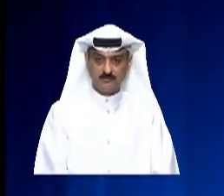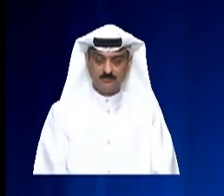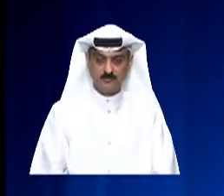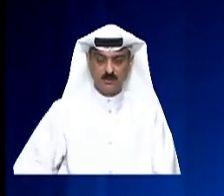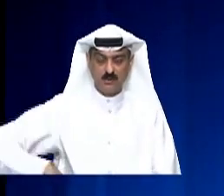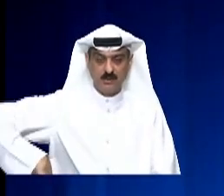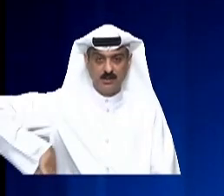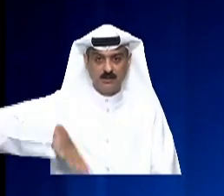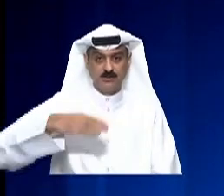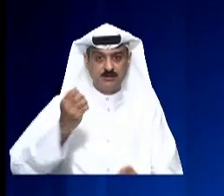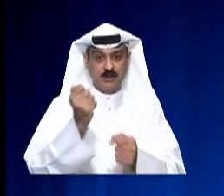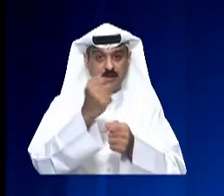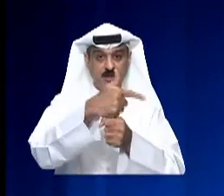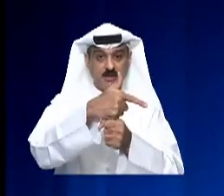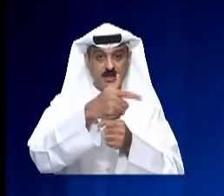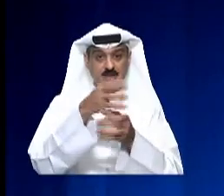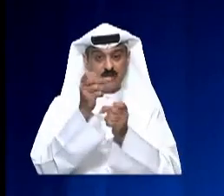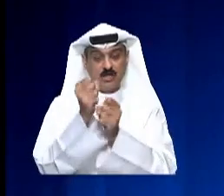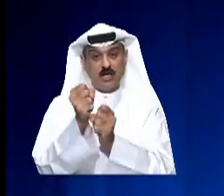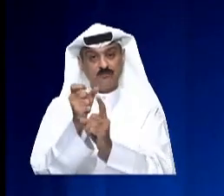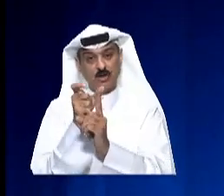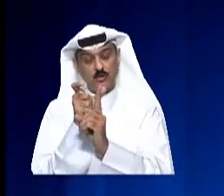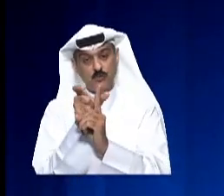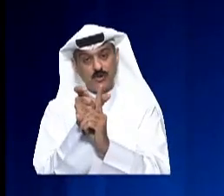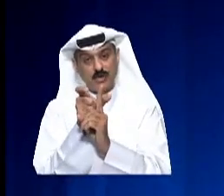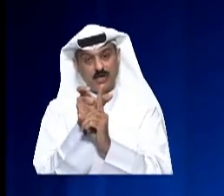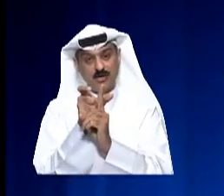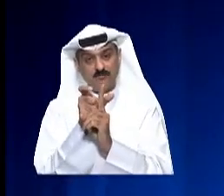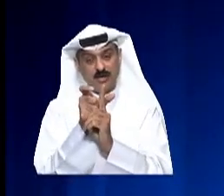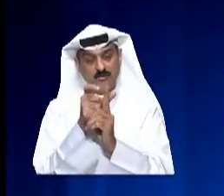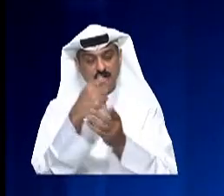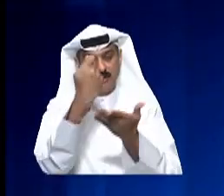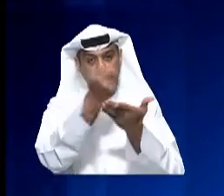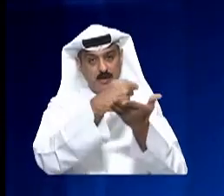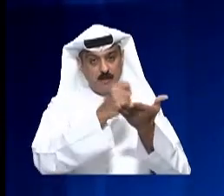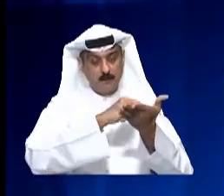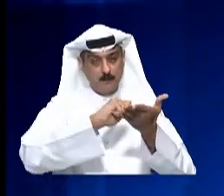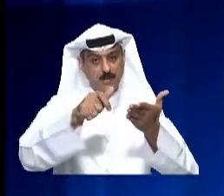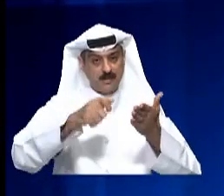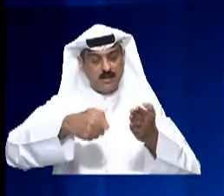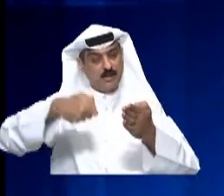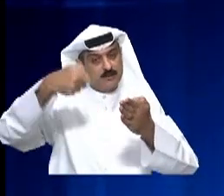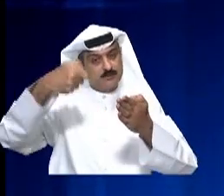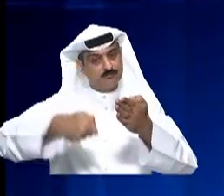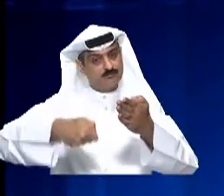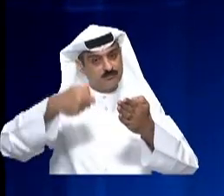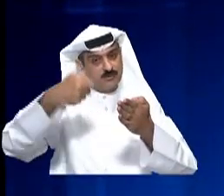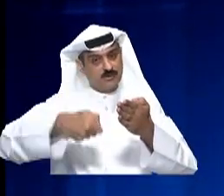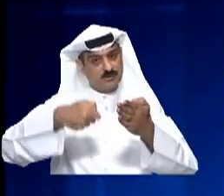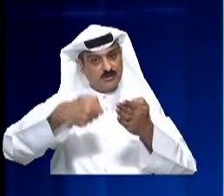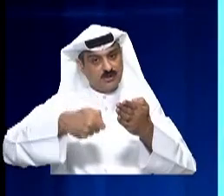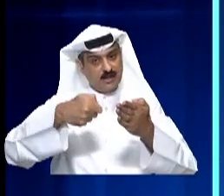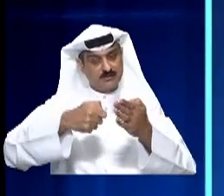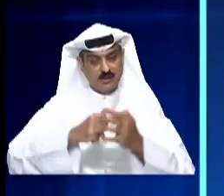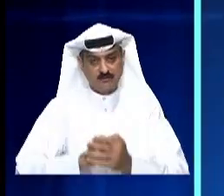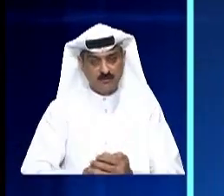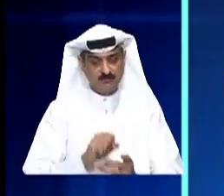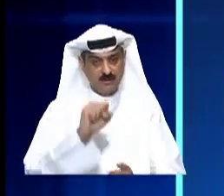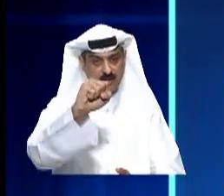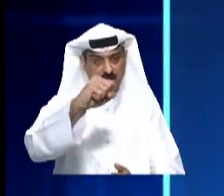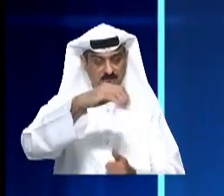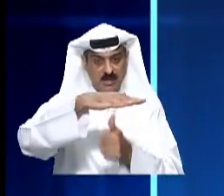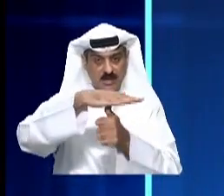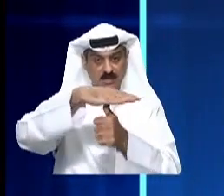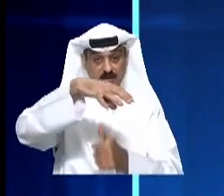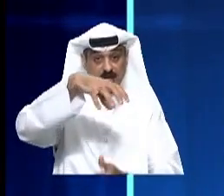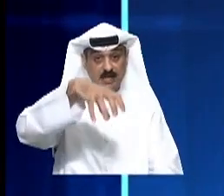بعث سمو نائب الأمير وولي العهد الشيخ مشعل الأحمد الجابر الصباح حفظه الله ببرقية تعزية إلى